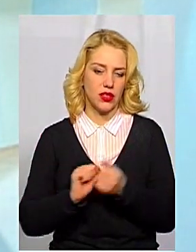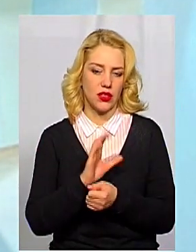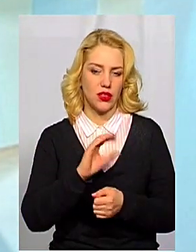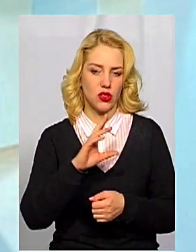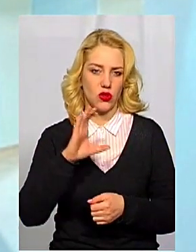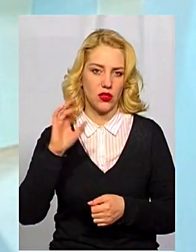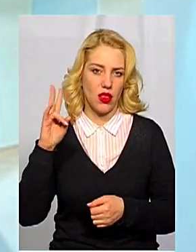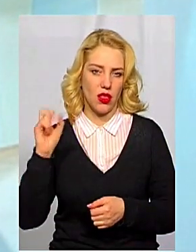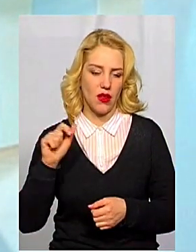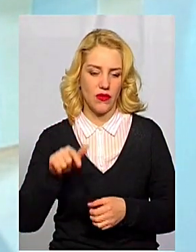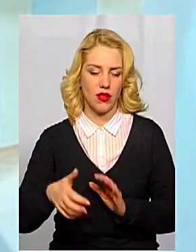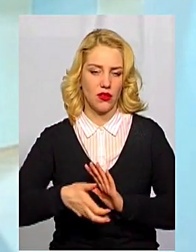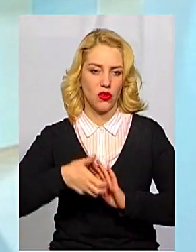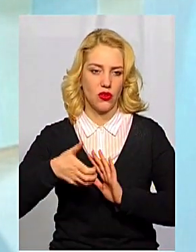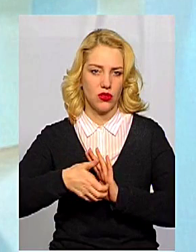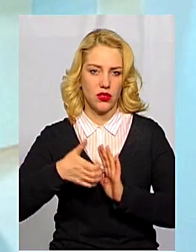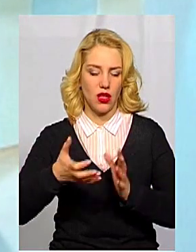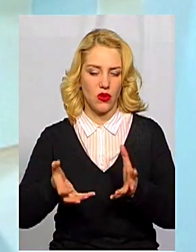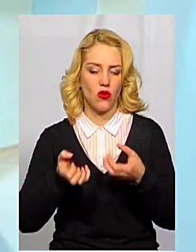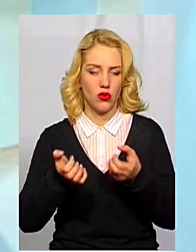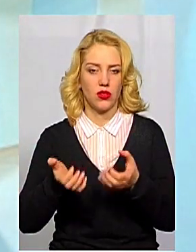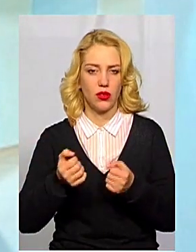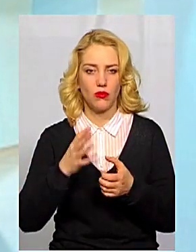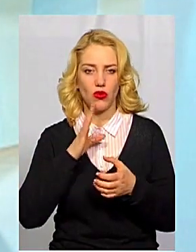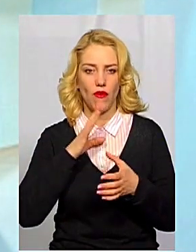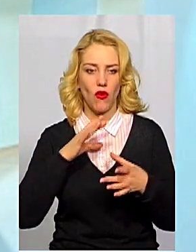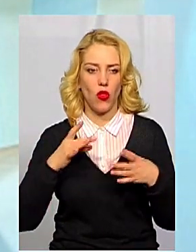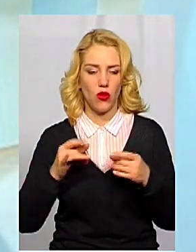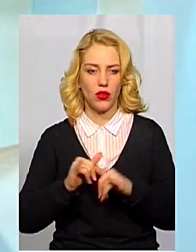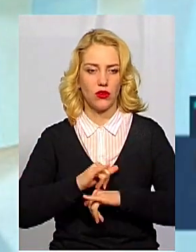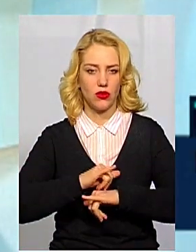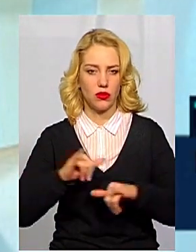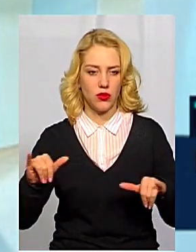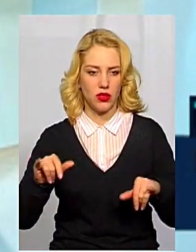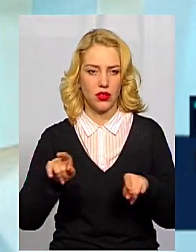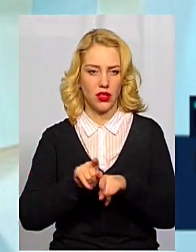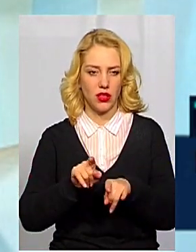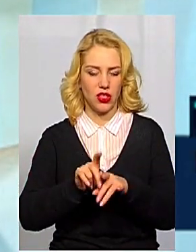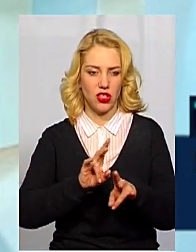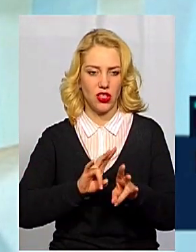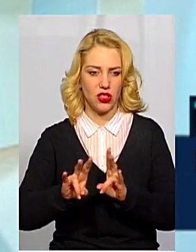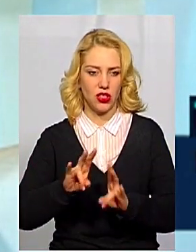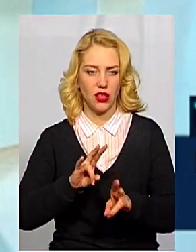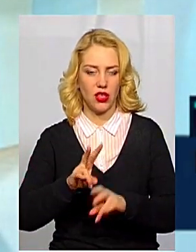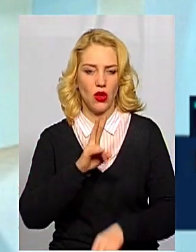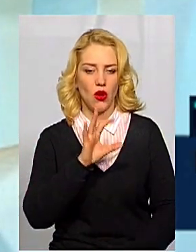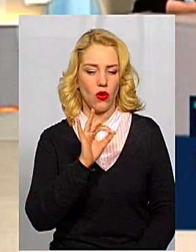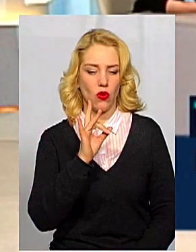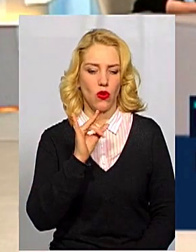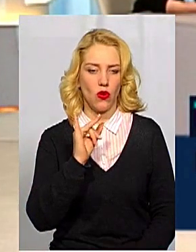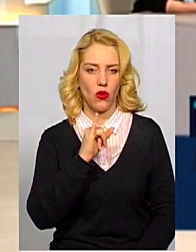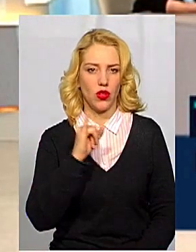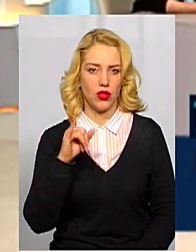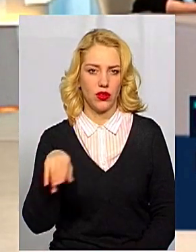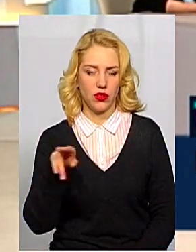них недостатньо, вони отримують вологи і розповсюдження такого шкідника, як вершинний короїд. І ці